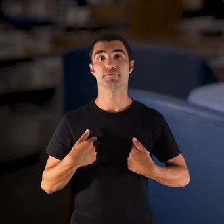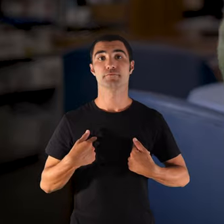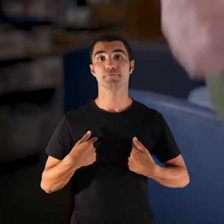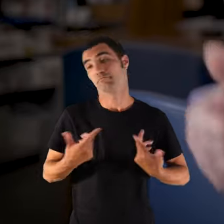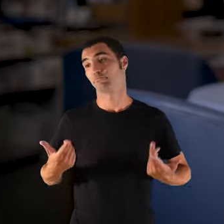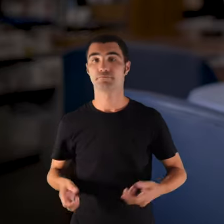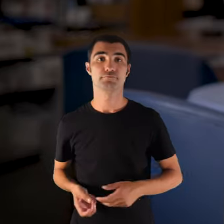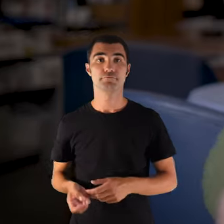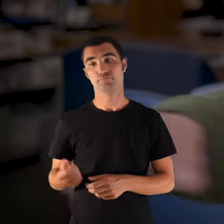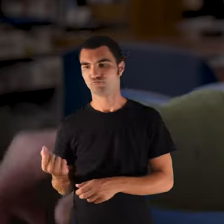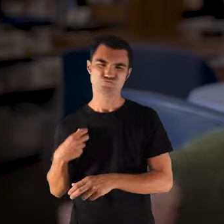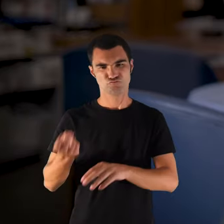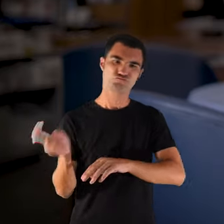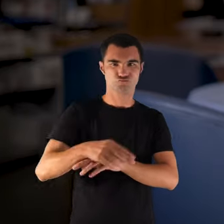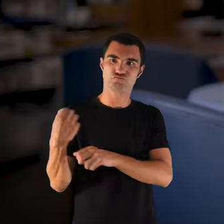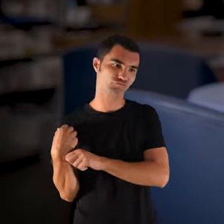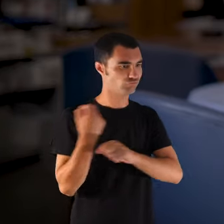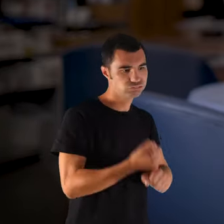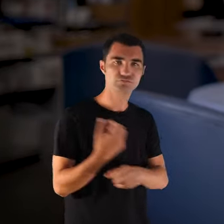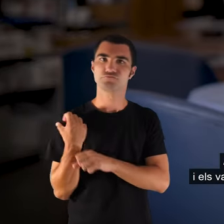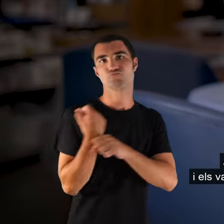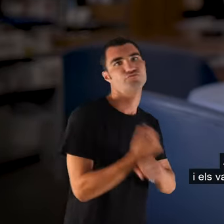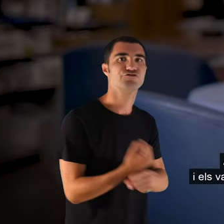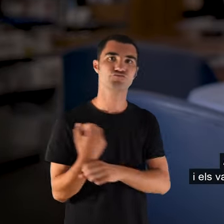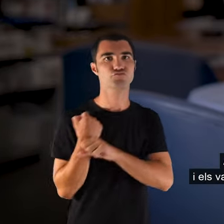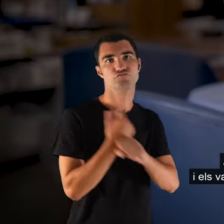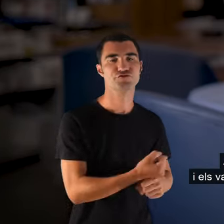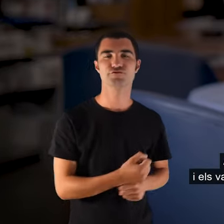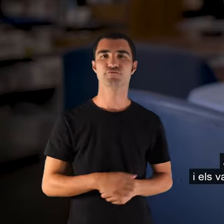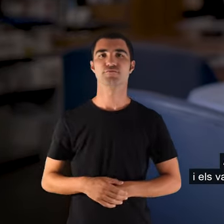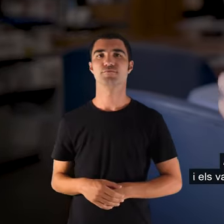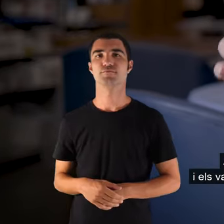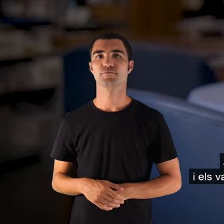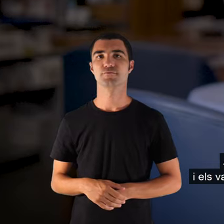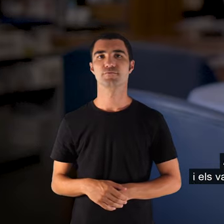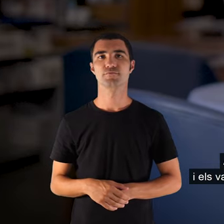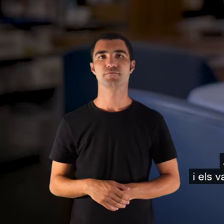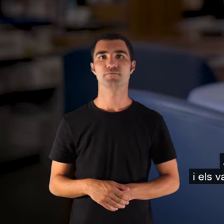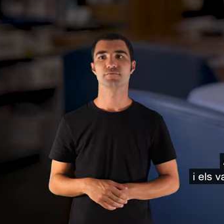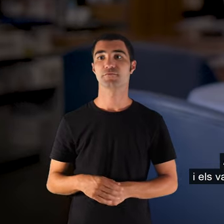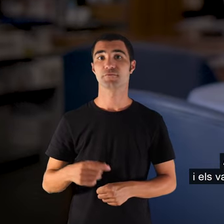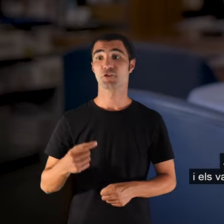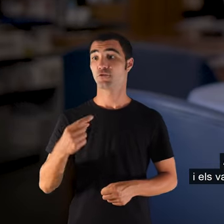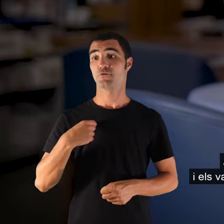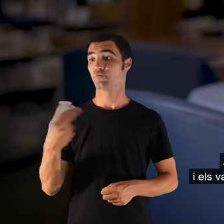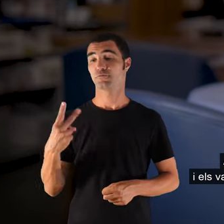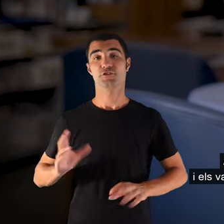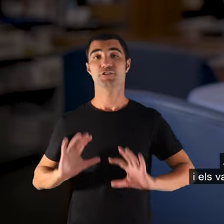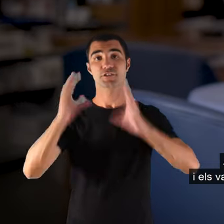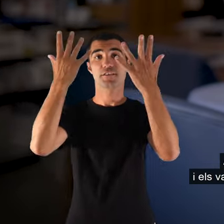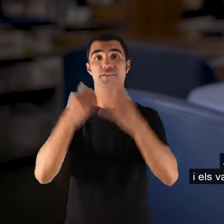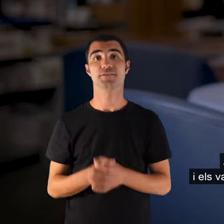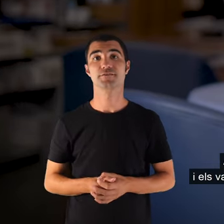i vaig començar a tirar sac dins d'un cloc que feia la platja. Amb això compareixen dos soldats. Va dir,